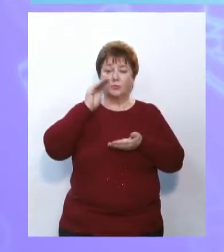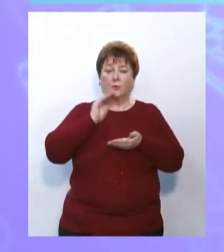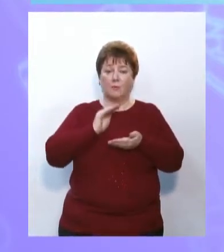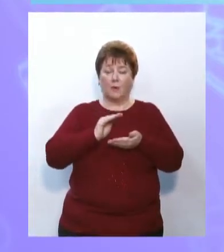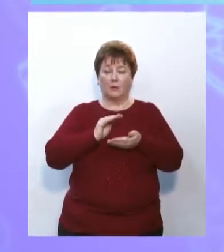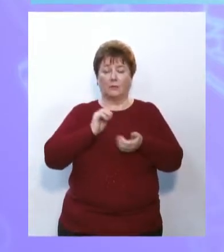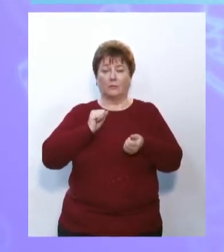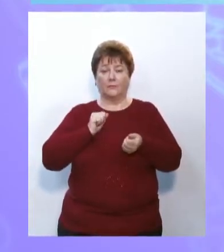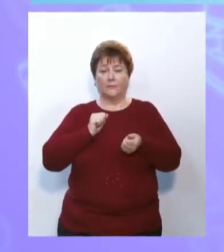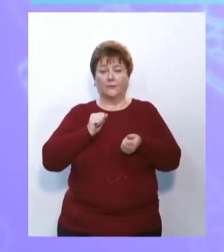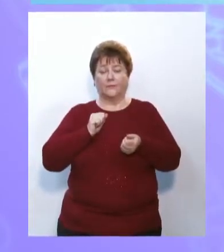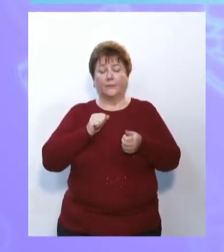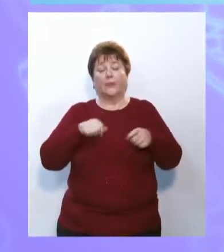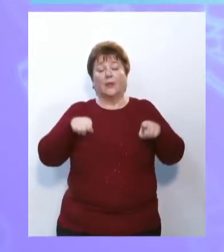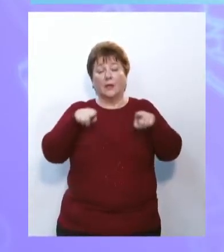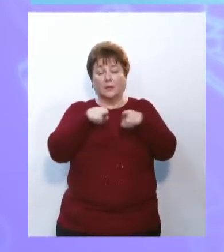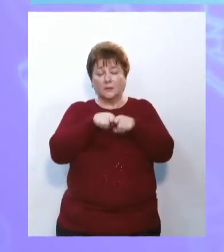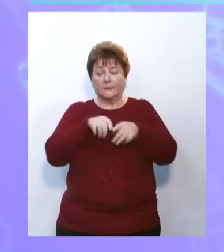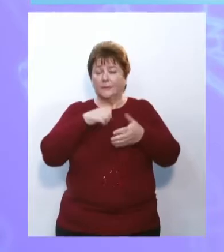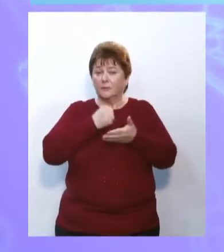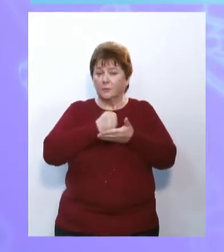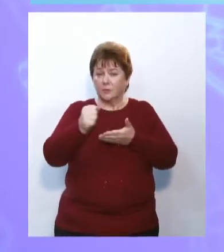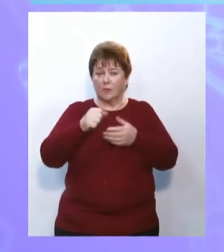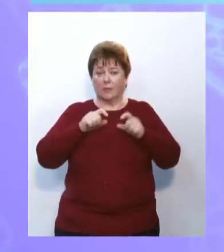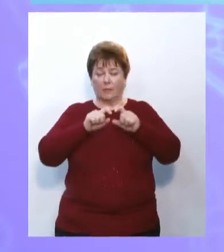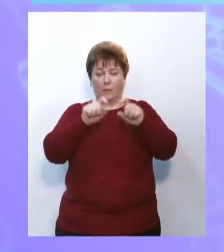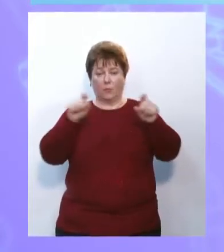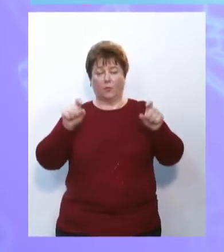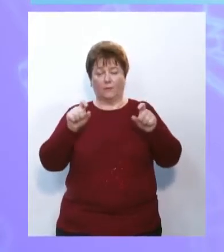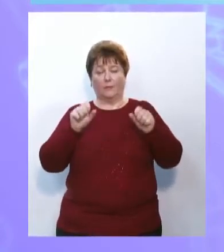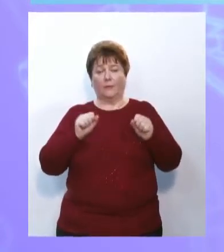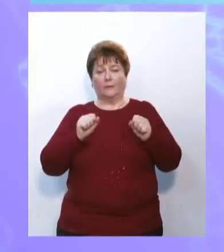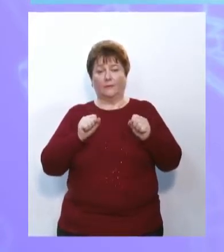маленькую. Сравните их с печатными буквами.